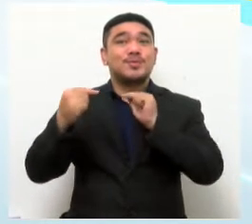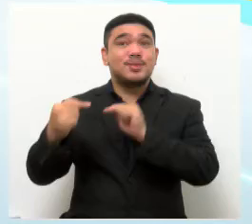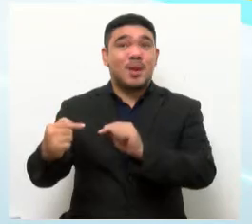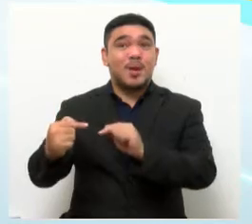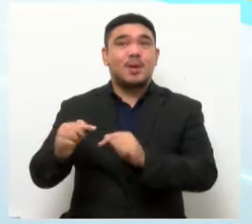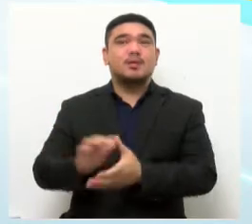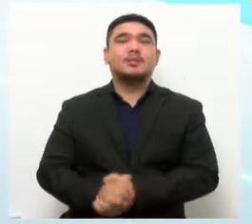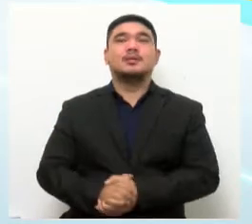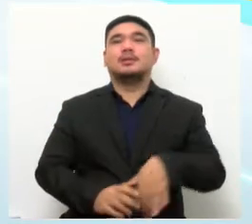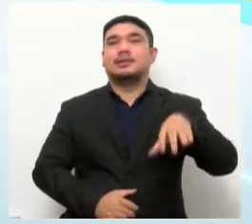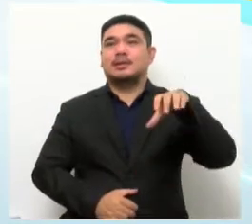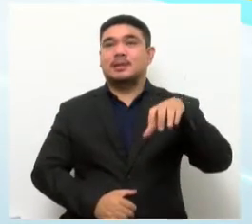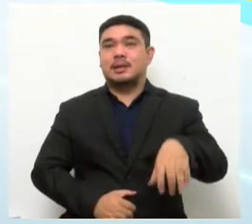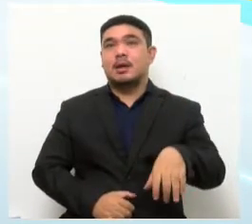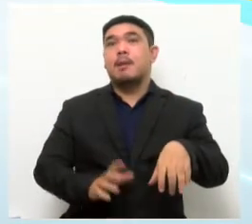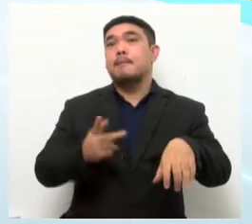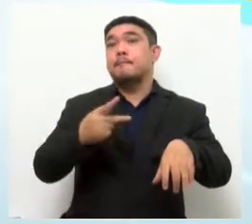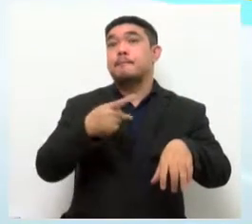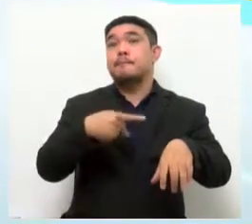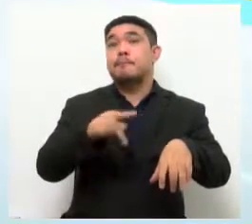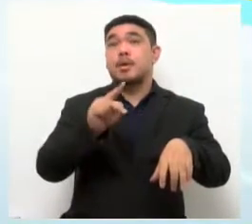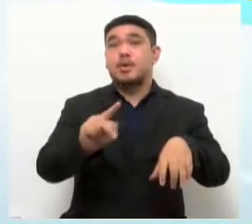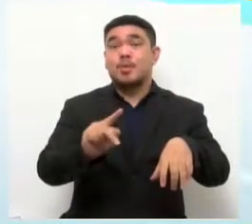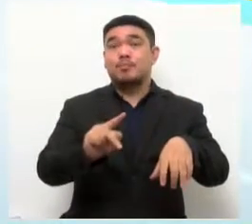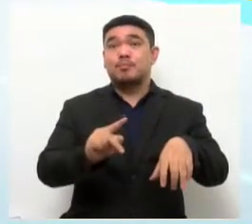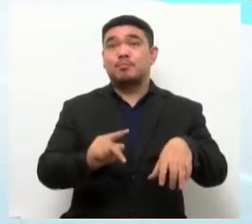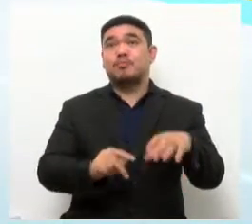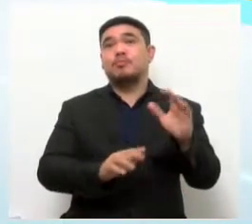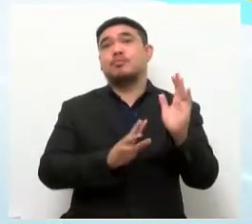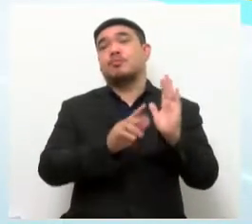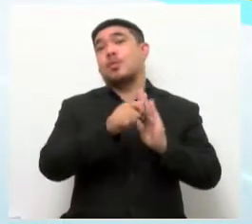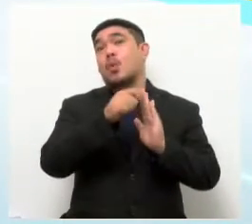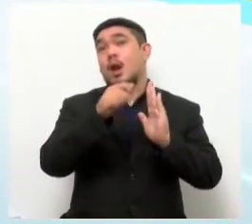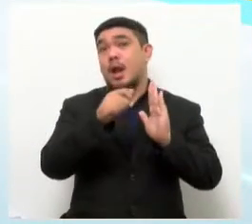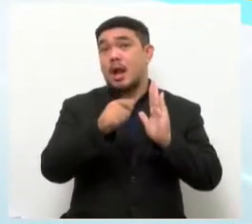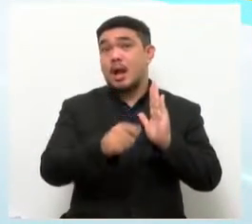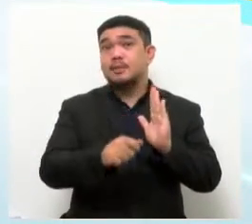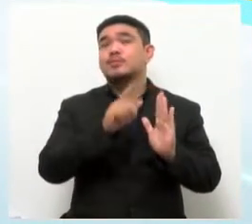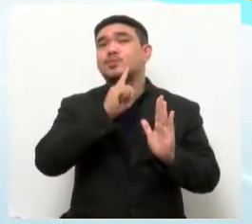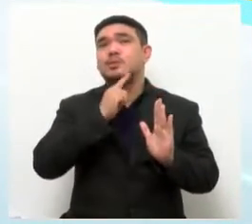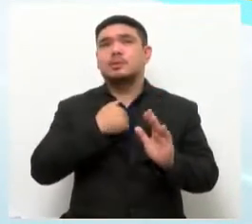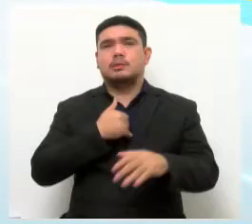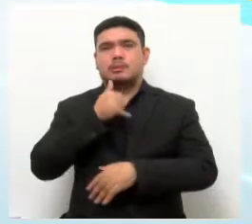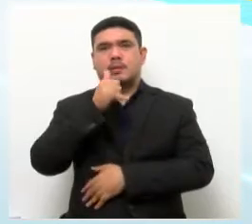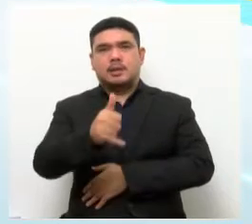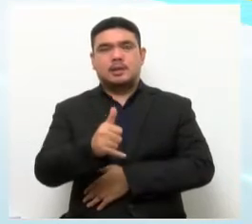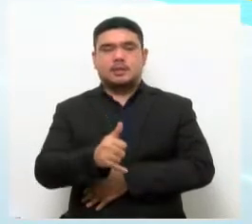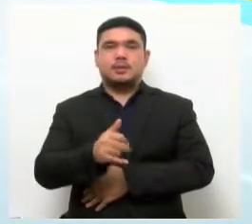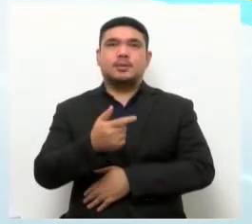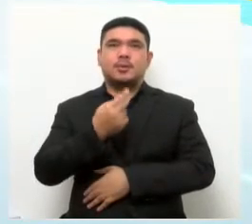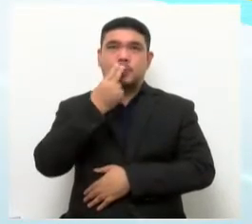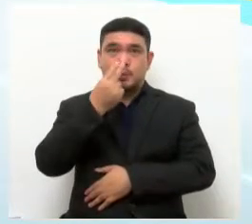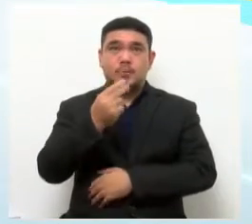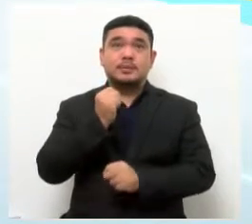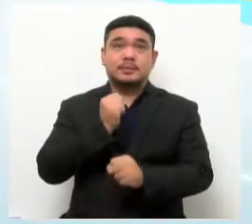ที่สำนักงานเขตพื้นที่การศึกษาประถมศึกษานครราชสีมาเขต4นะคะกับการดำเนินงานกิฟต์and safety